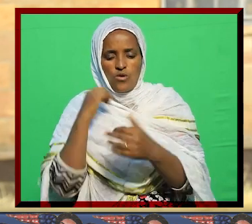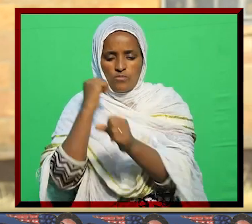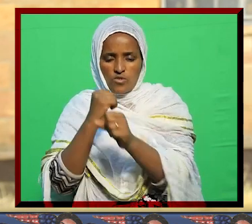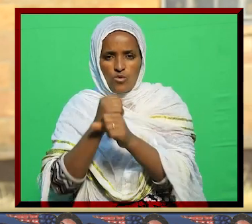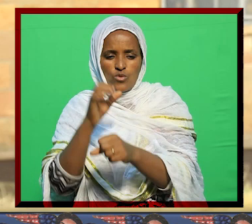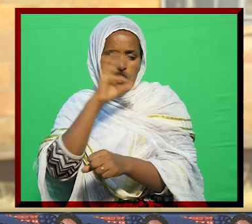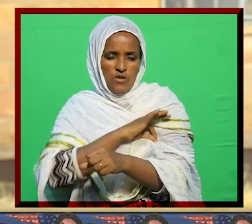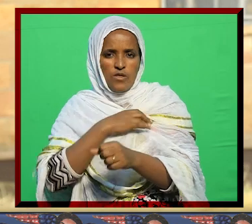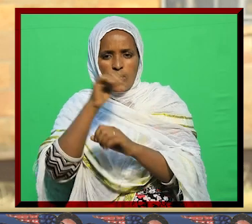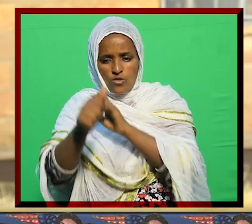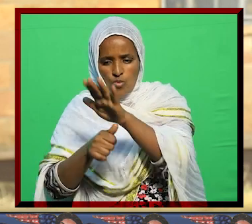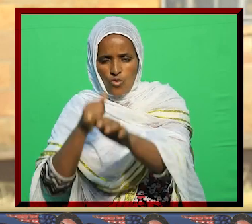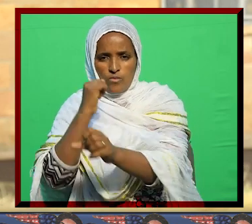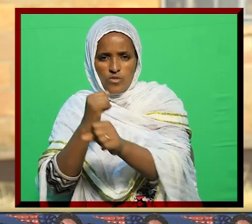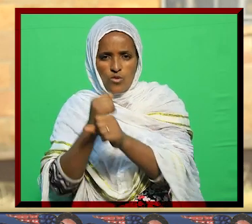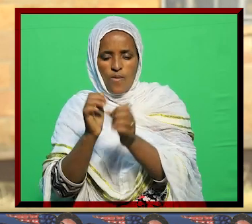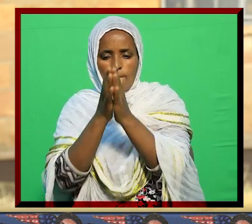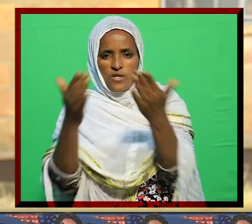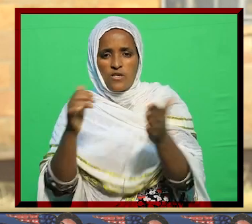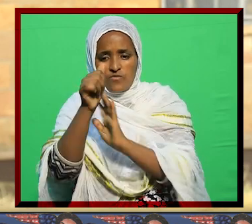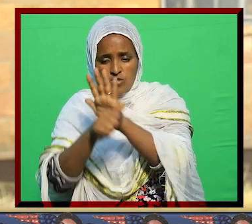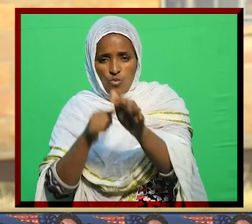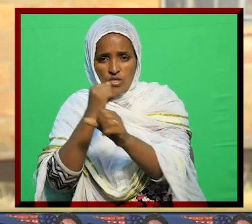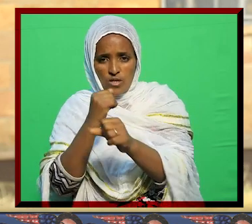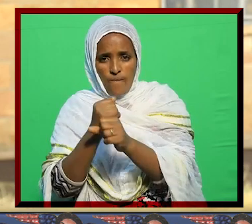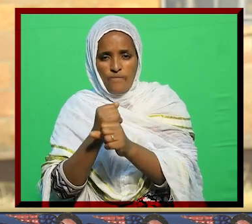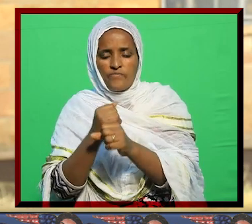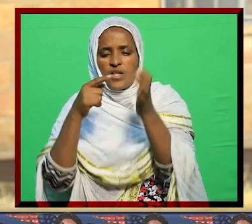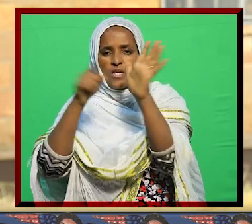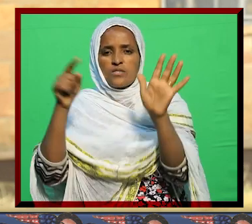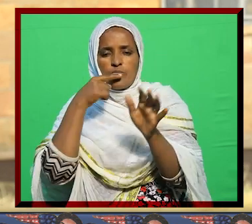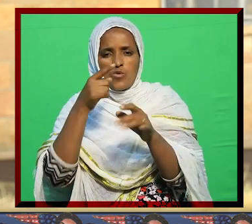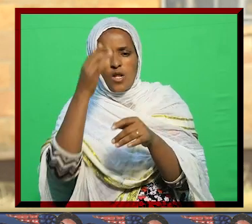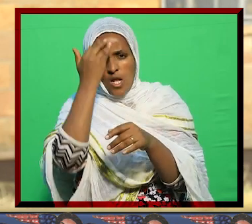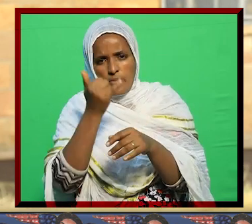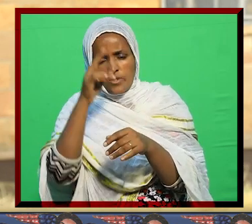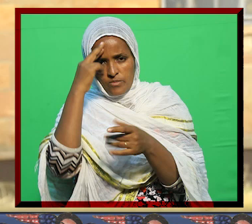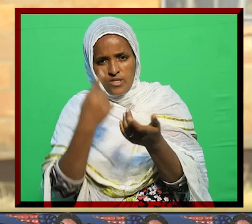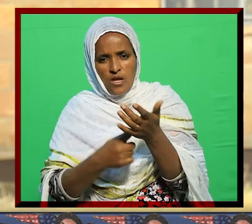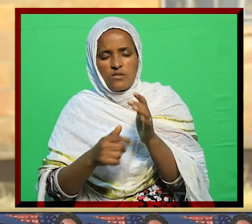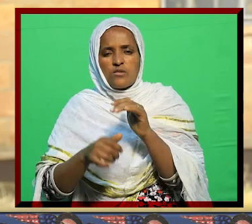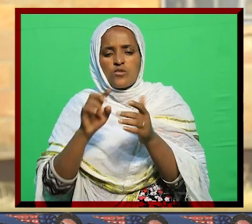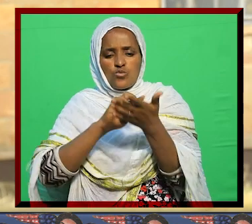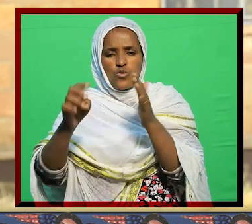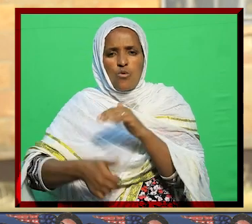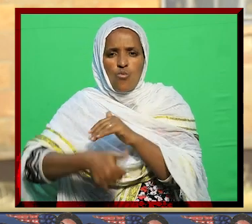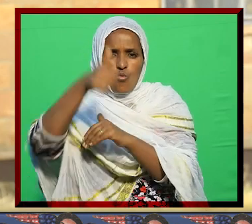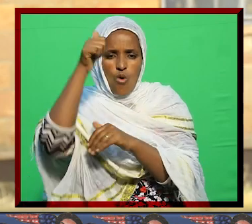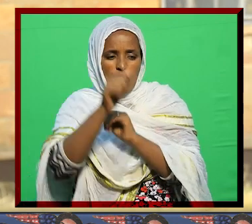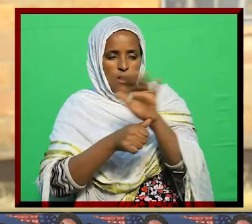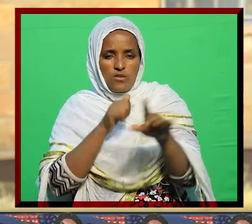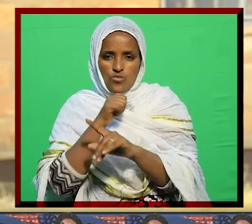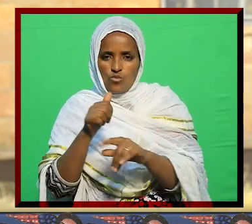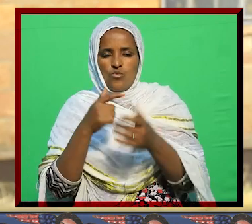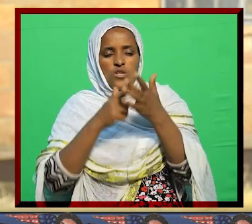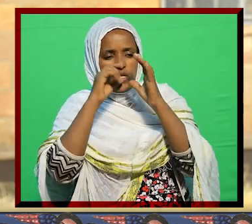የሚጸልዩት ጸሎት አለ፣ የሚሰሩት ትሩፋት አለ፣ ተሰውሮ የሚሰሩት አለ። መጽሐፍ ተሰውረ ስራ ያለውና ተገልጾ ለምንድን ነው ይላል። አብነት የሚሆኑትን አይሰወሩትም። ቅዱሳን